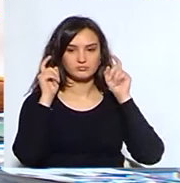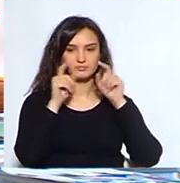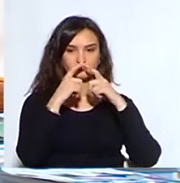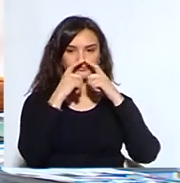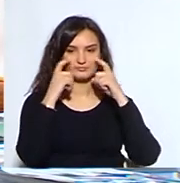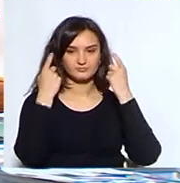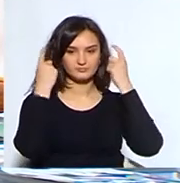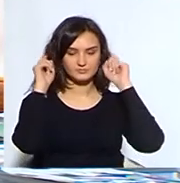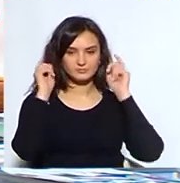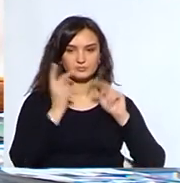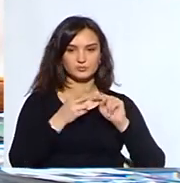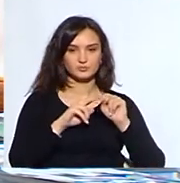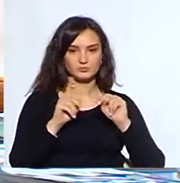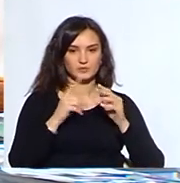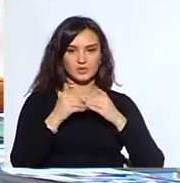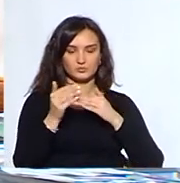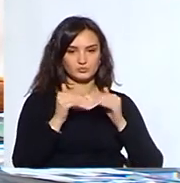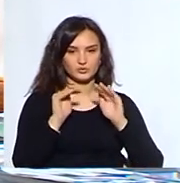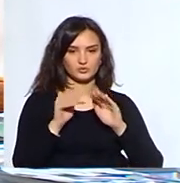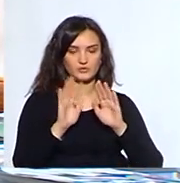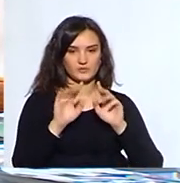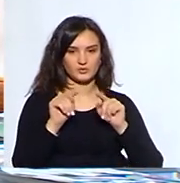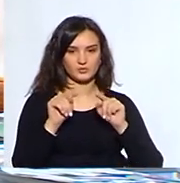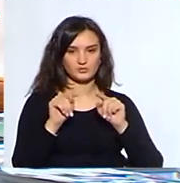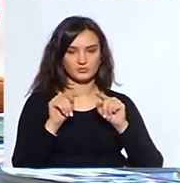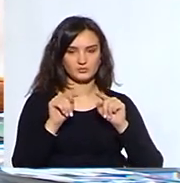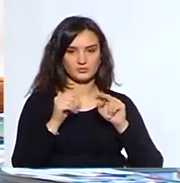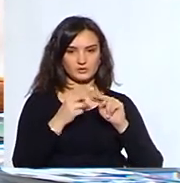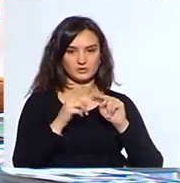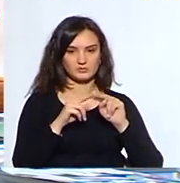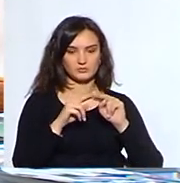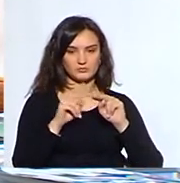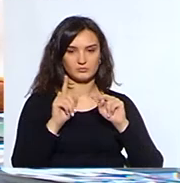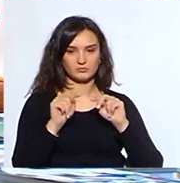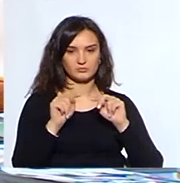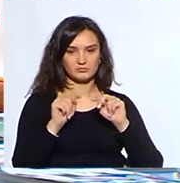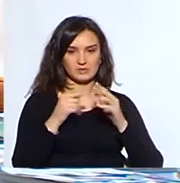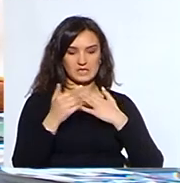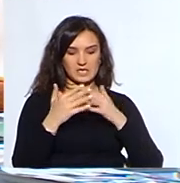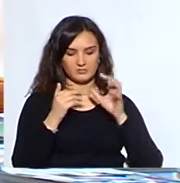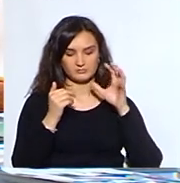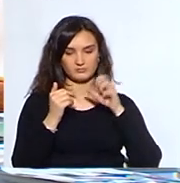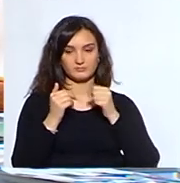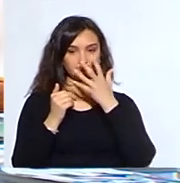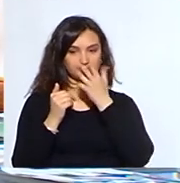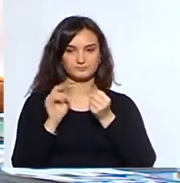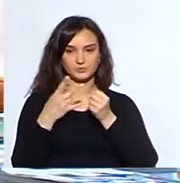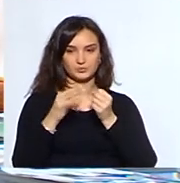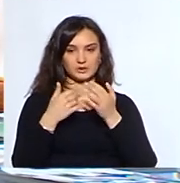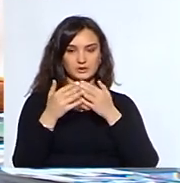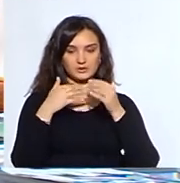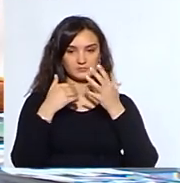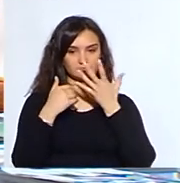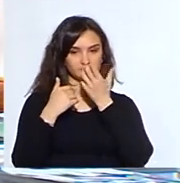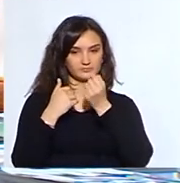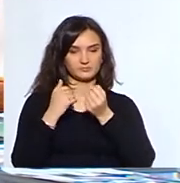შევეხოთ ნიღაბს, როდესაც მოიხსნით. Ასეთ შემთხვევაში მოხსნილი ხელით შეხებული, მე